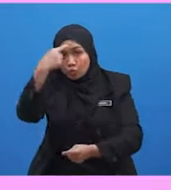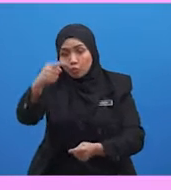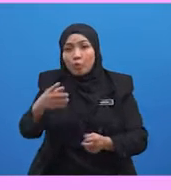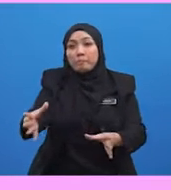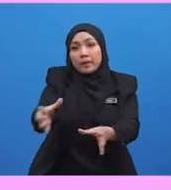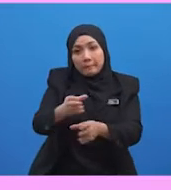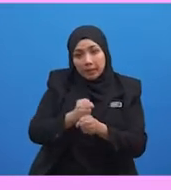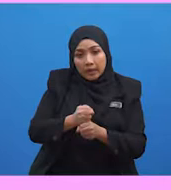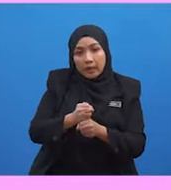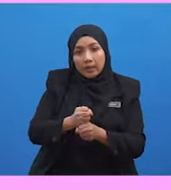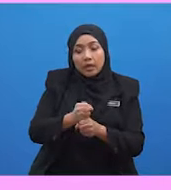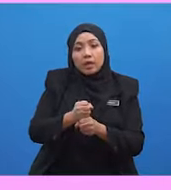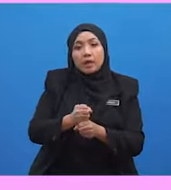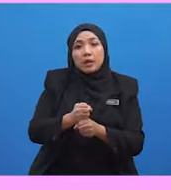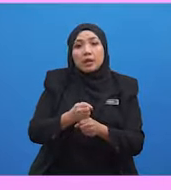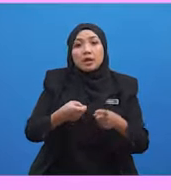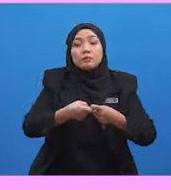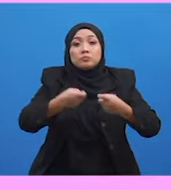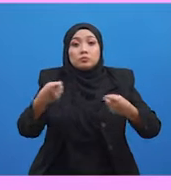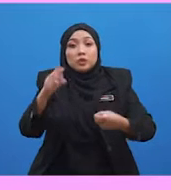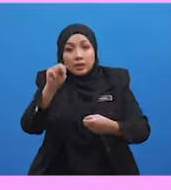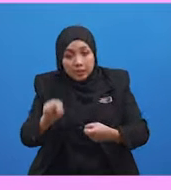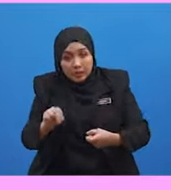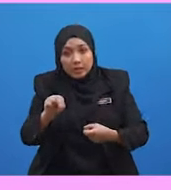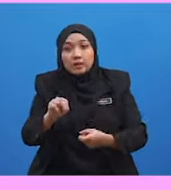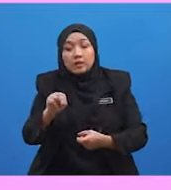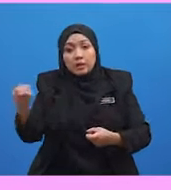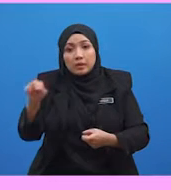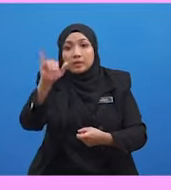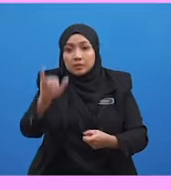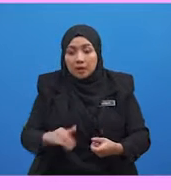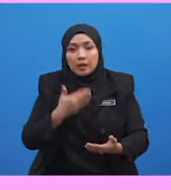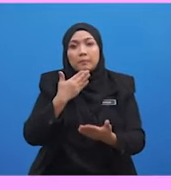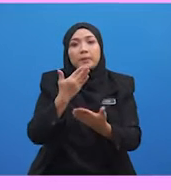mendapatkan keputusan yang terbaik.